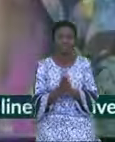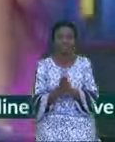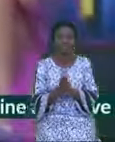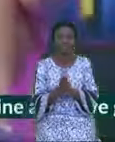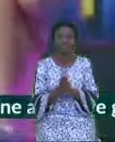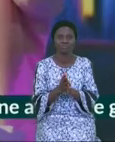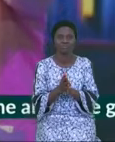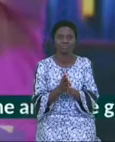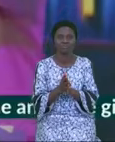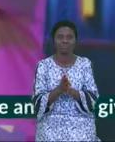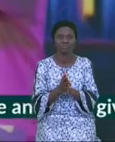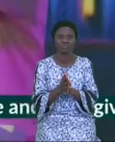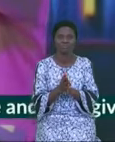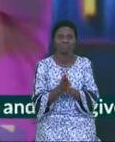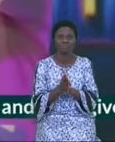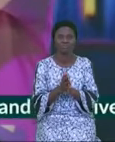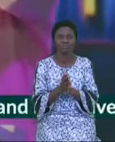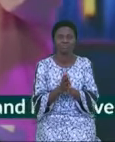faisons-nous faisons le rapidement